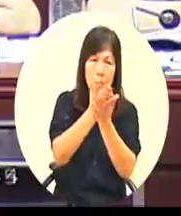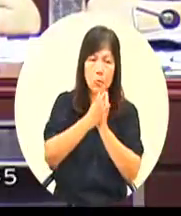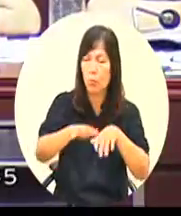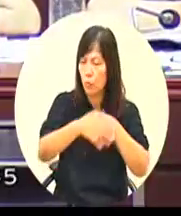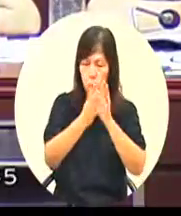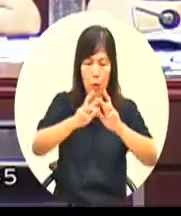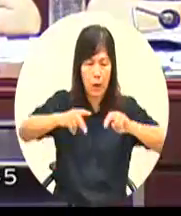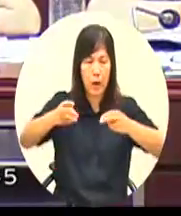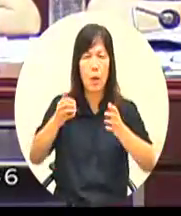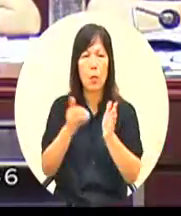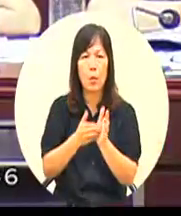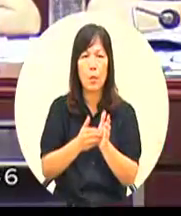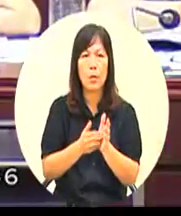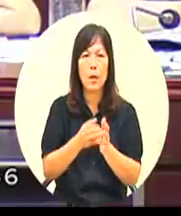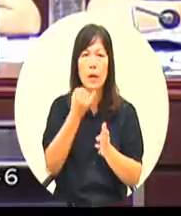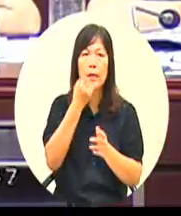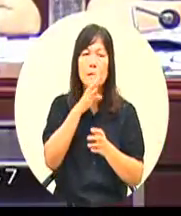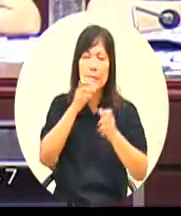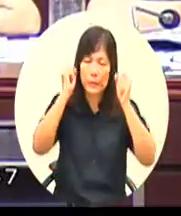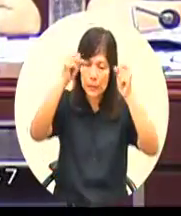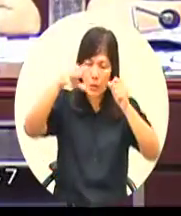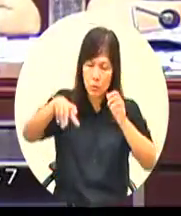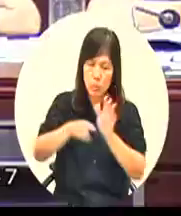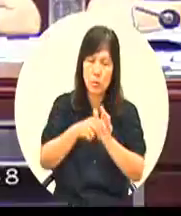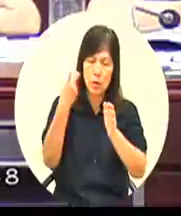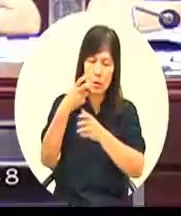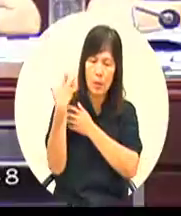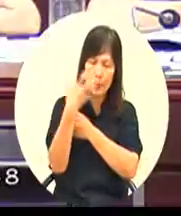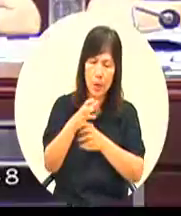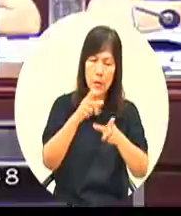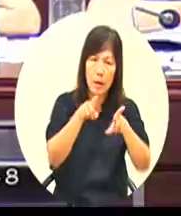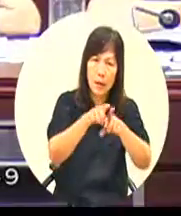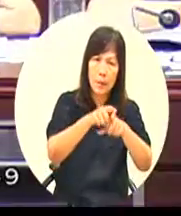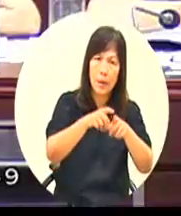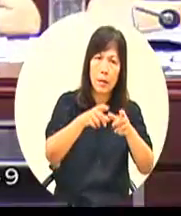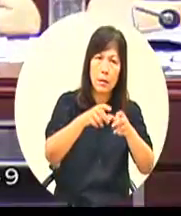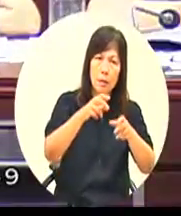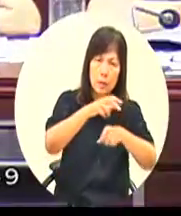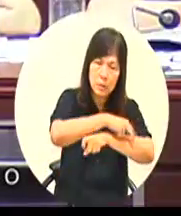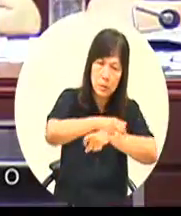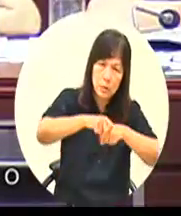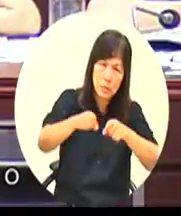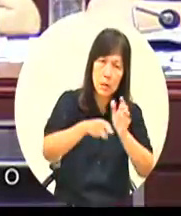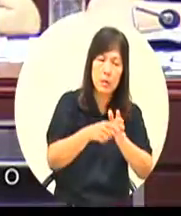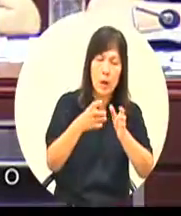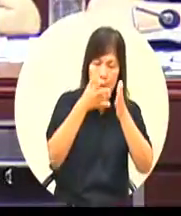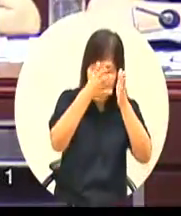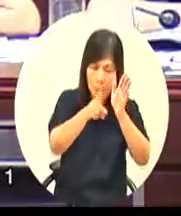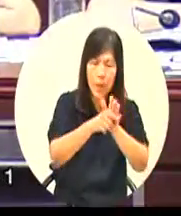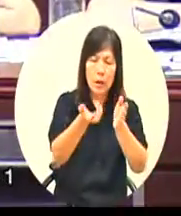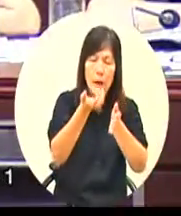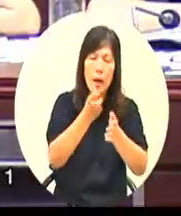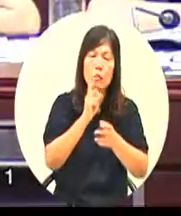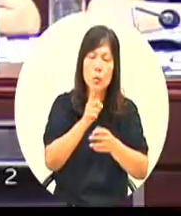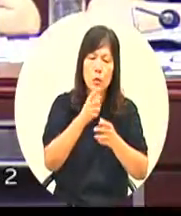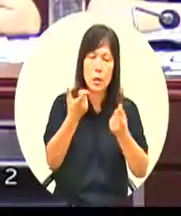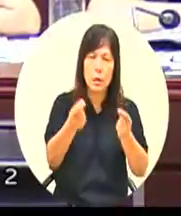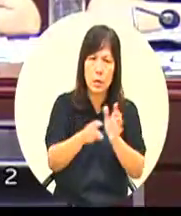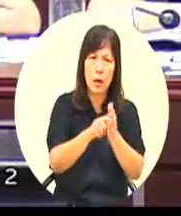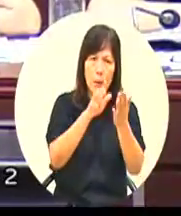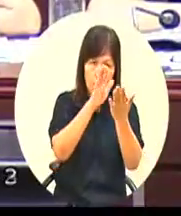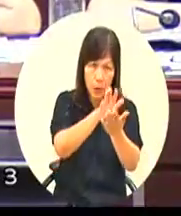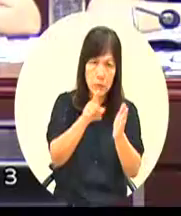整修。那目前体育处正在委托厂商规划设计，就是朝陈议员刚刚说的那个方向，我们希望